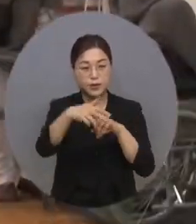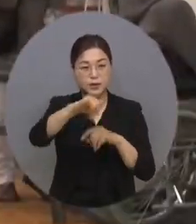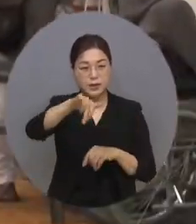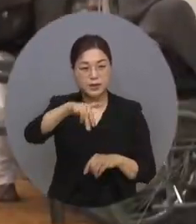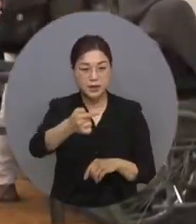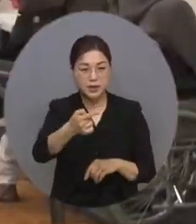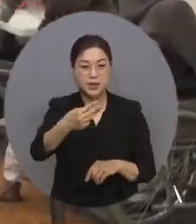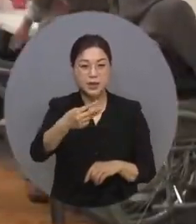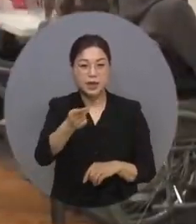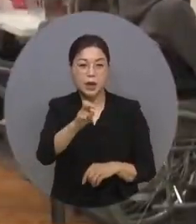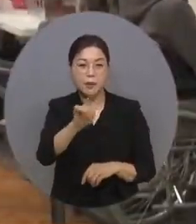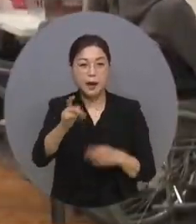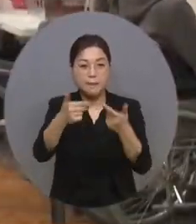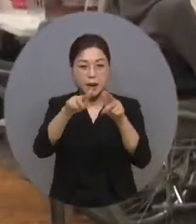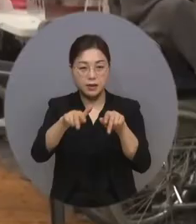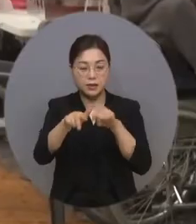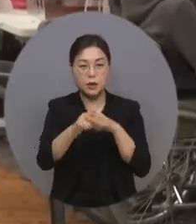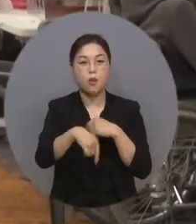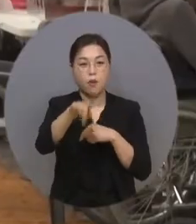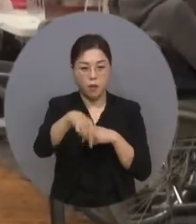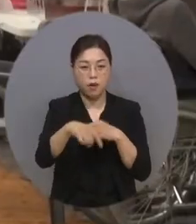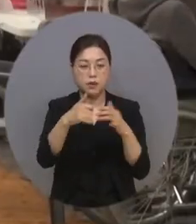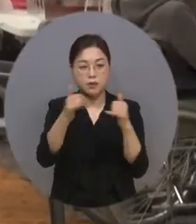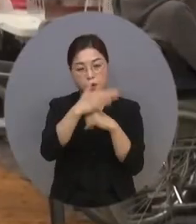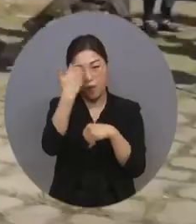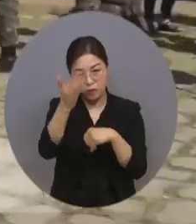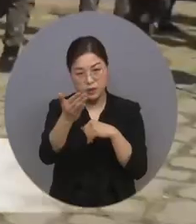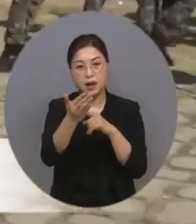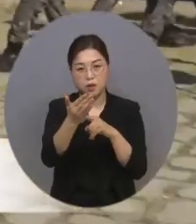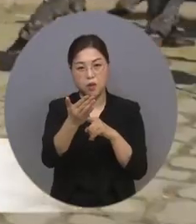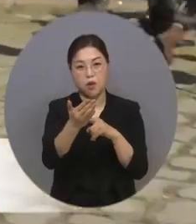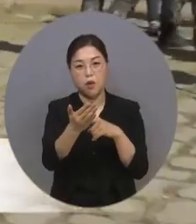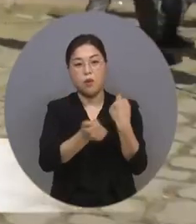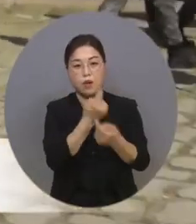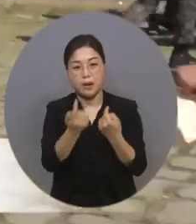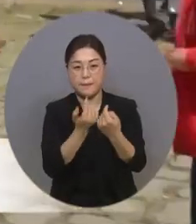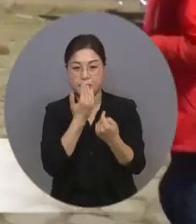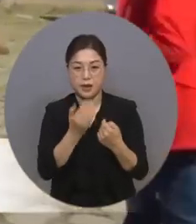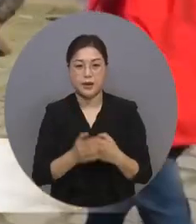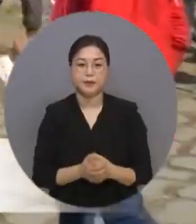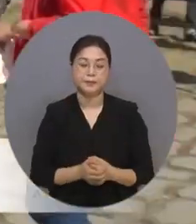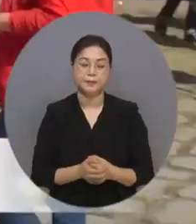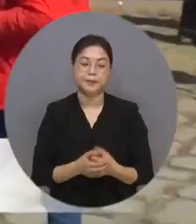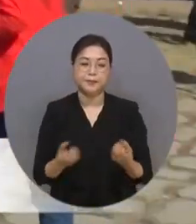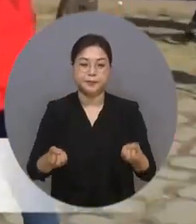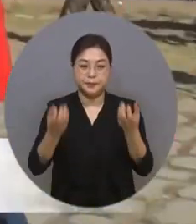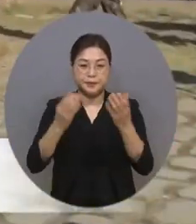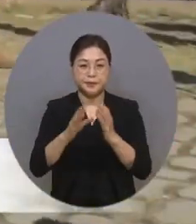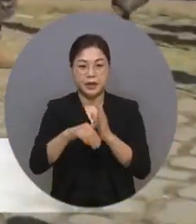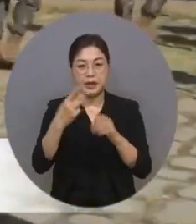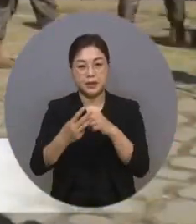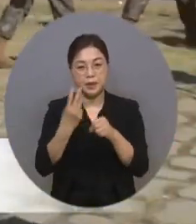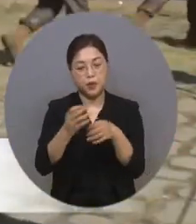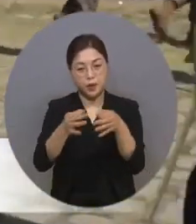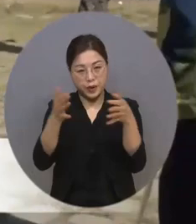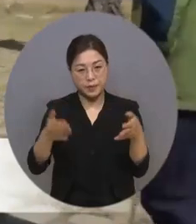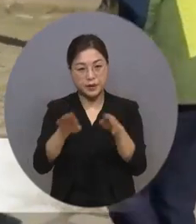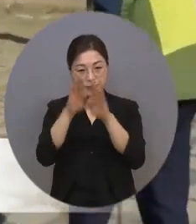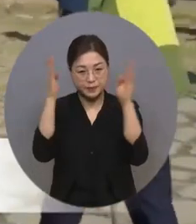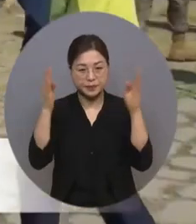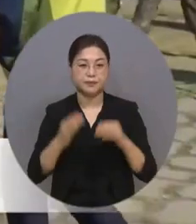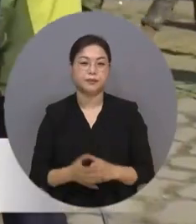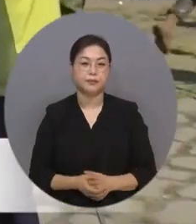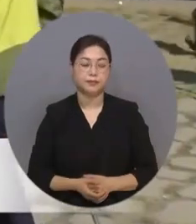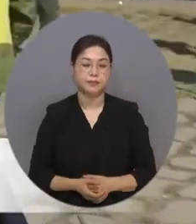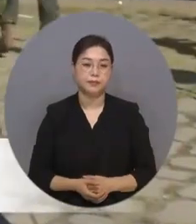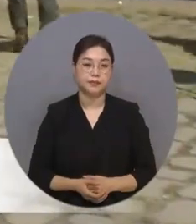오가는 관광객의 교통 편의를 무료로 제공했습니다. 임실 엔치즈 축제가 3년 만에 이렇게